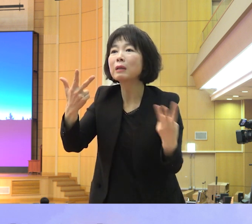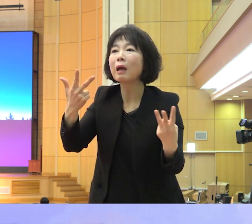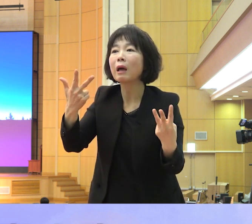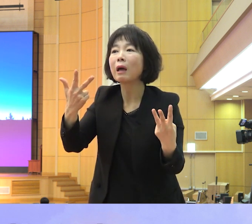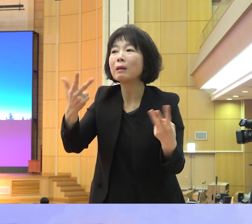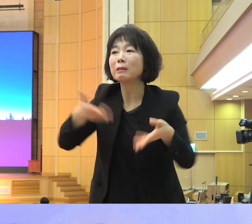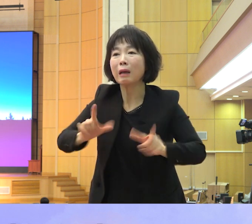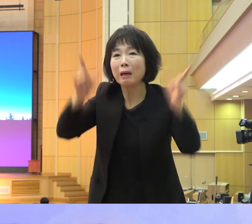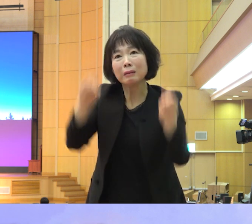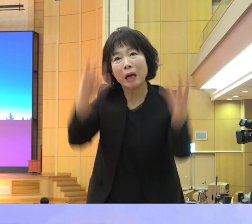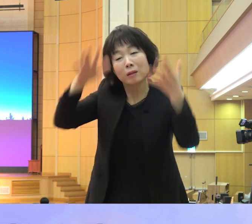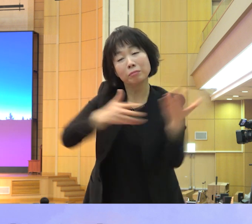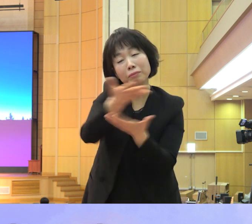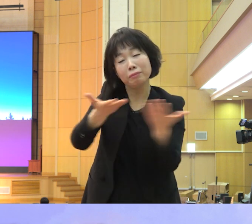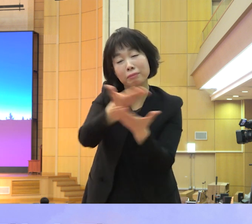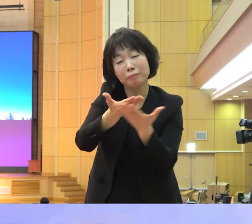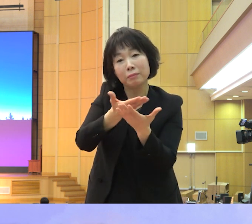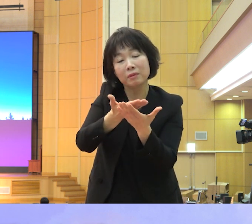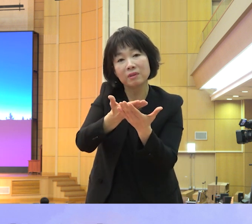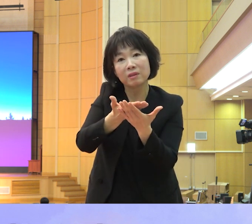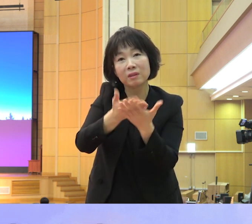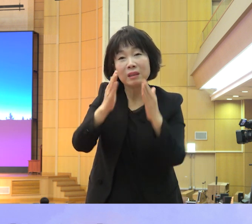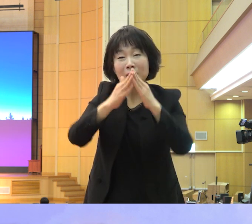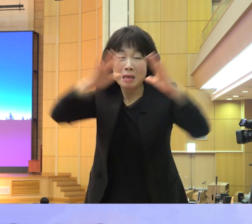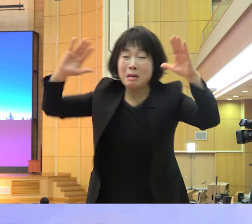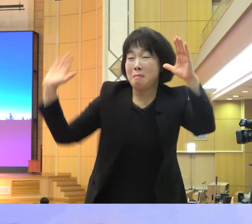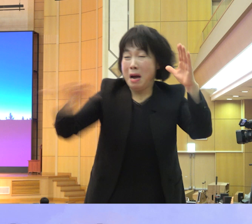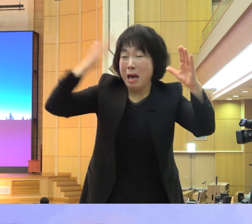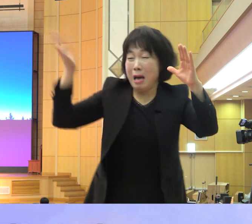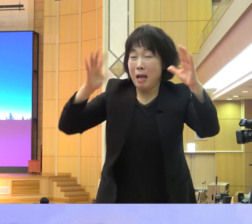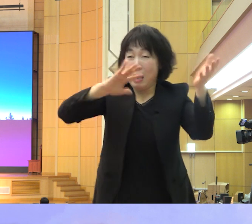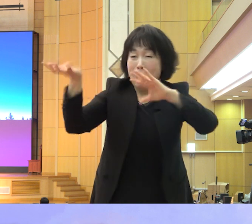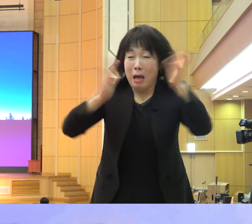그런데 두 번째는 아들들, 딸들 다 죽어버렸으니